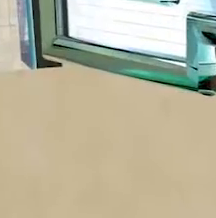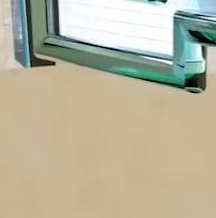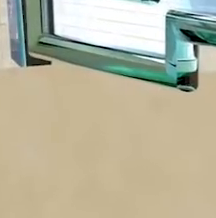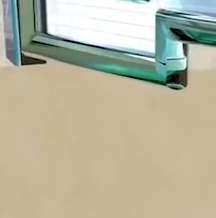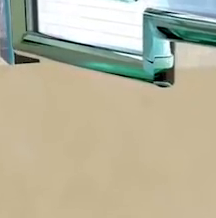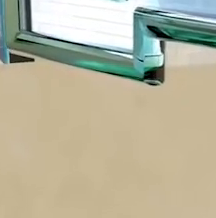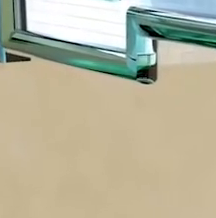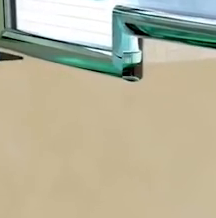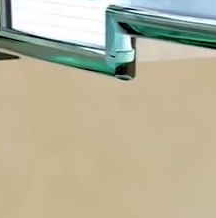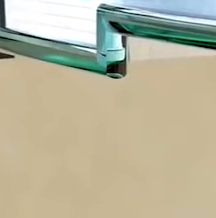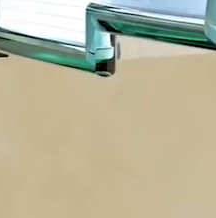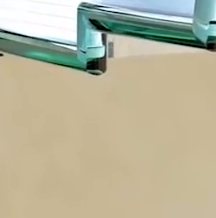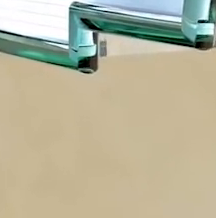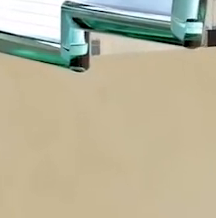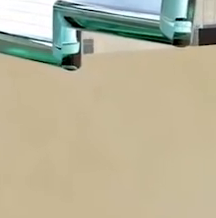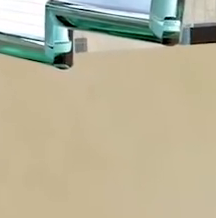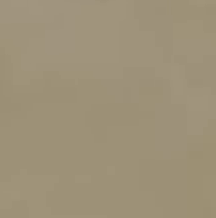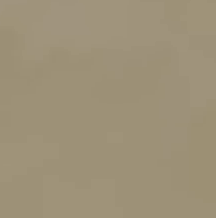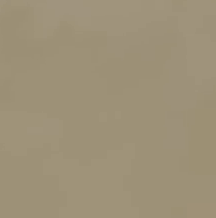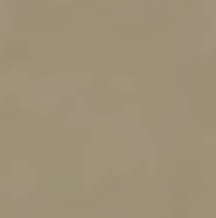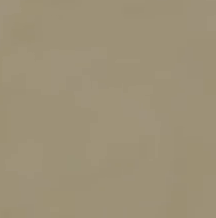ማስበው